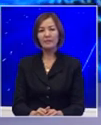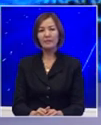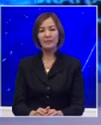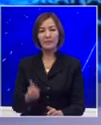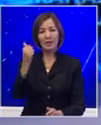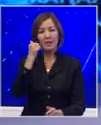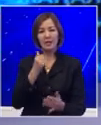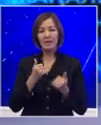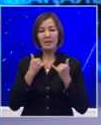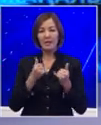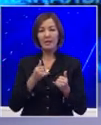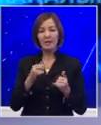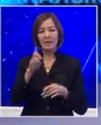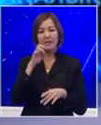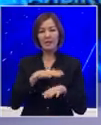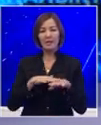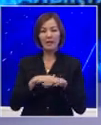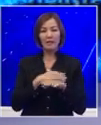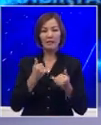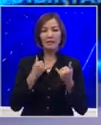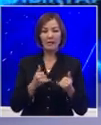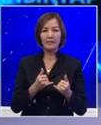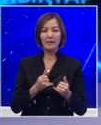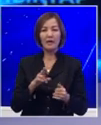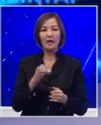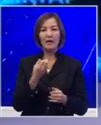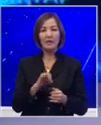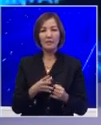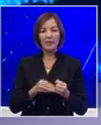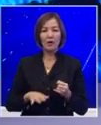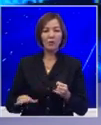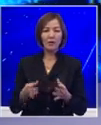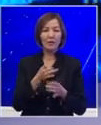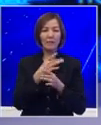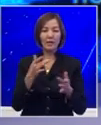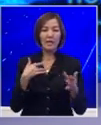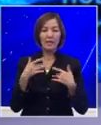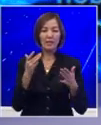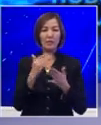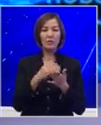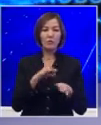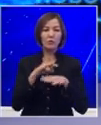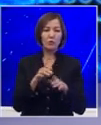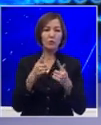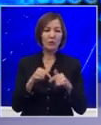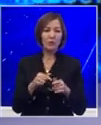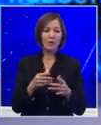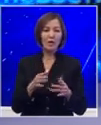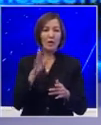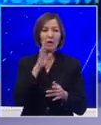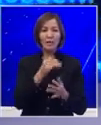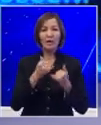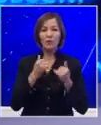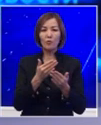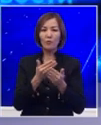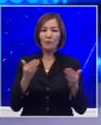Карттарын қадырлеген ел ардақты. Карттар күніне орай Қарасай ауданында арнайы мерекелік концерт өткізілді. Ұйымдастырушылар анаға құрмет